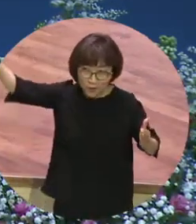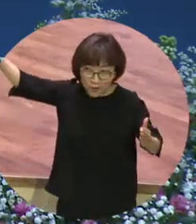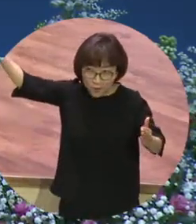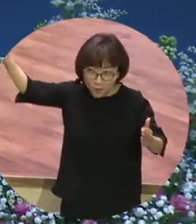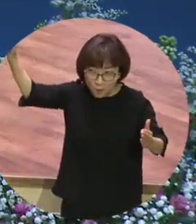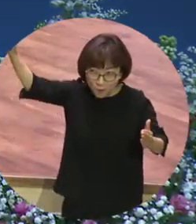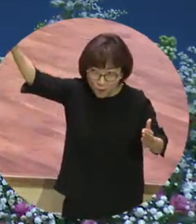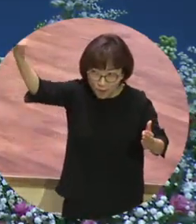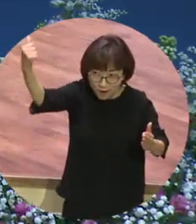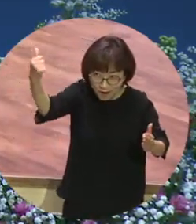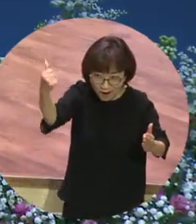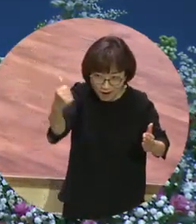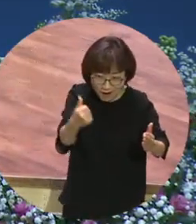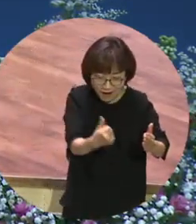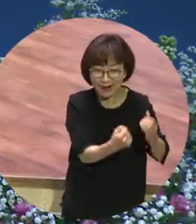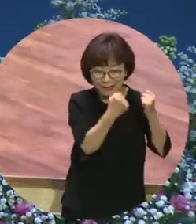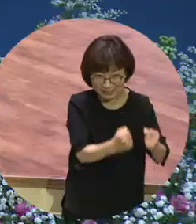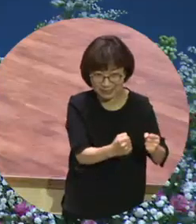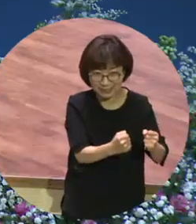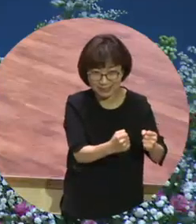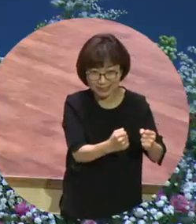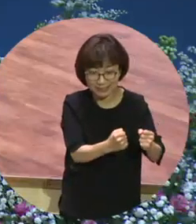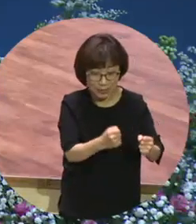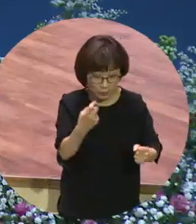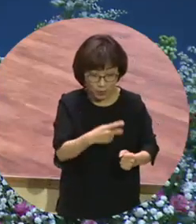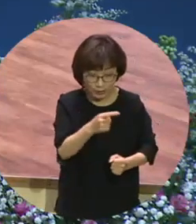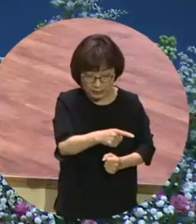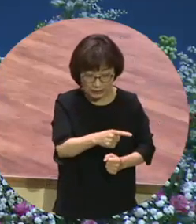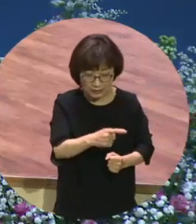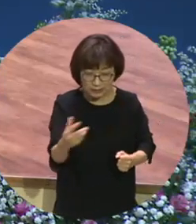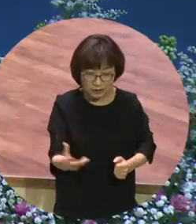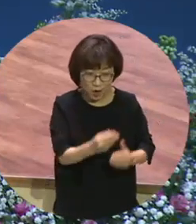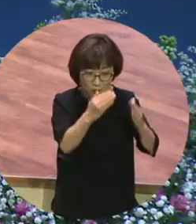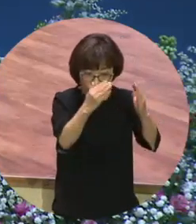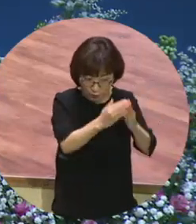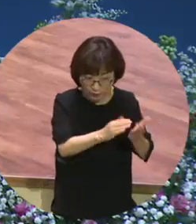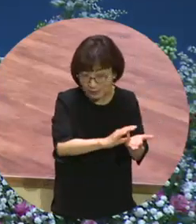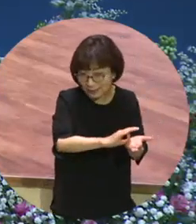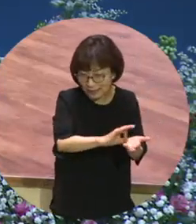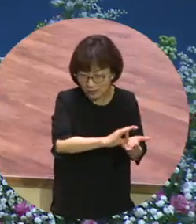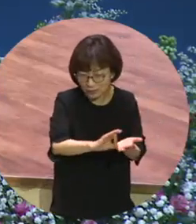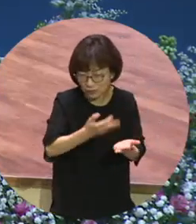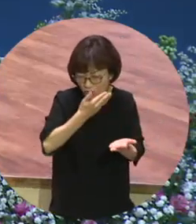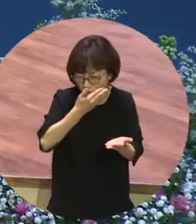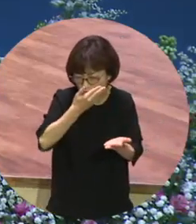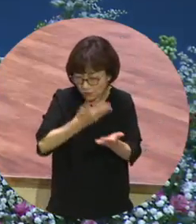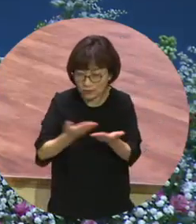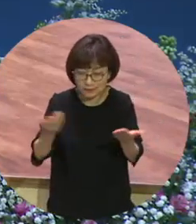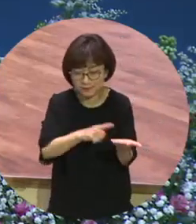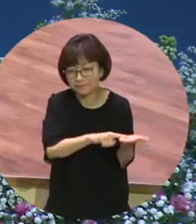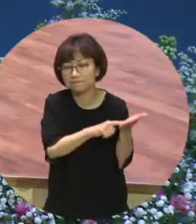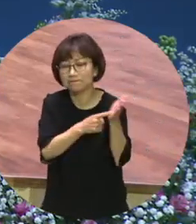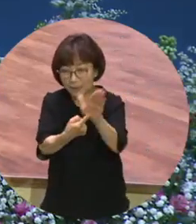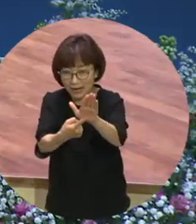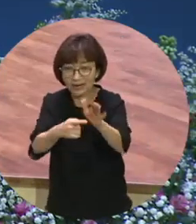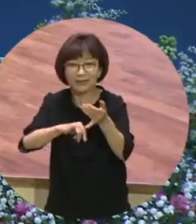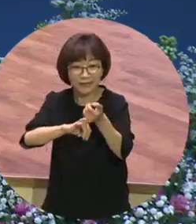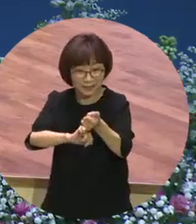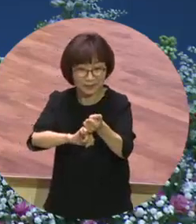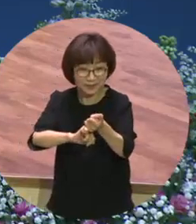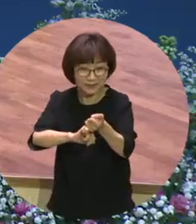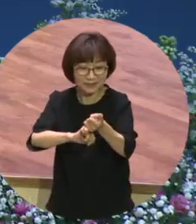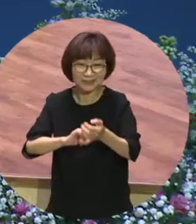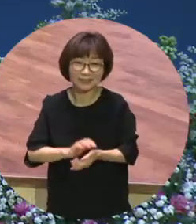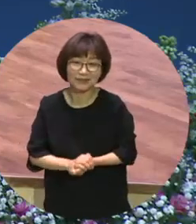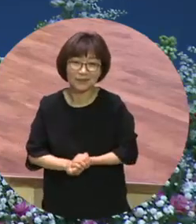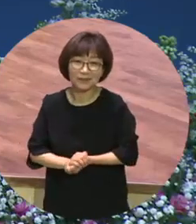그리고 내가 이 성전을 통해서 큰 일을 이루어 나갈 것이다 라는 말씀이에요. 하나님께서 이루어